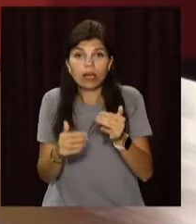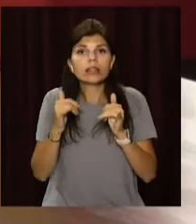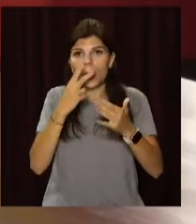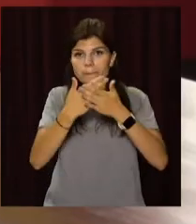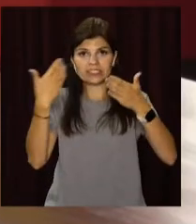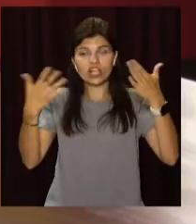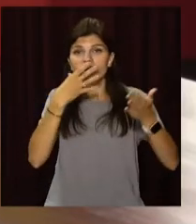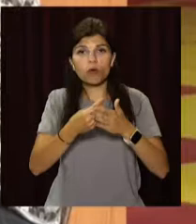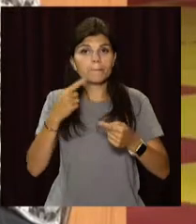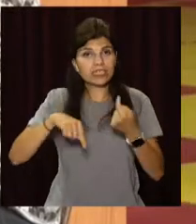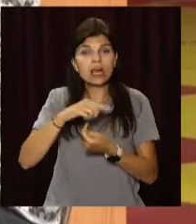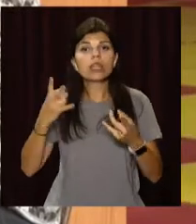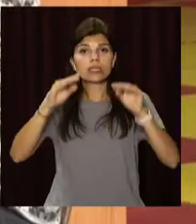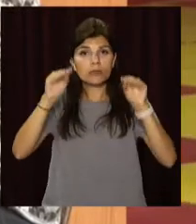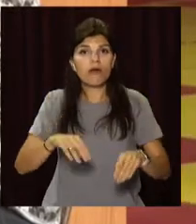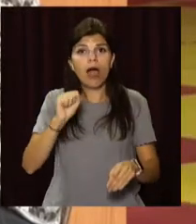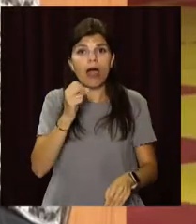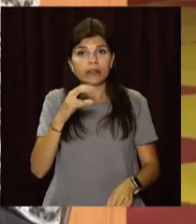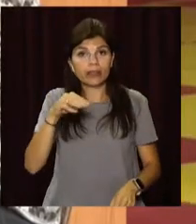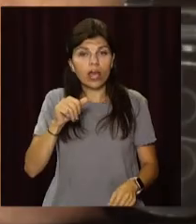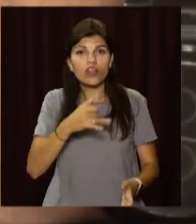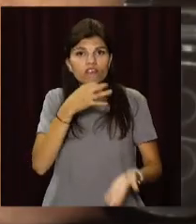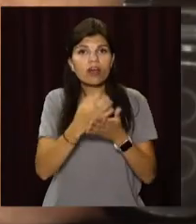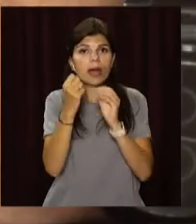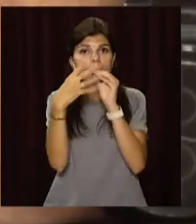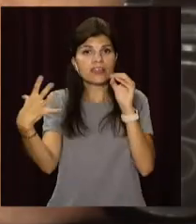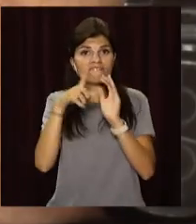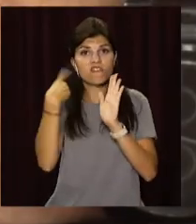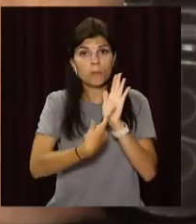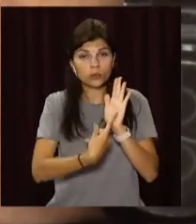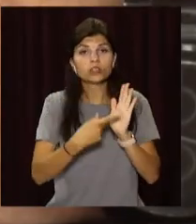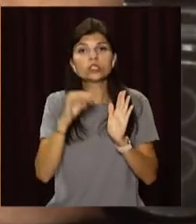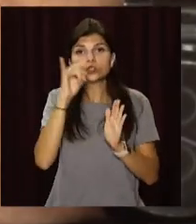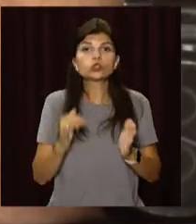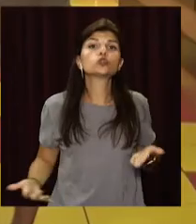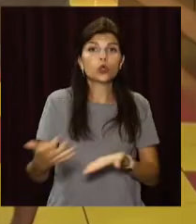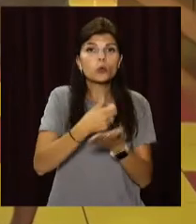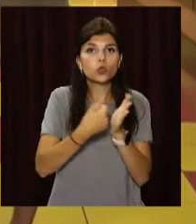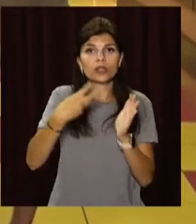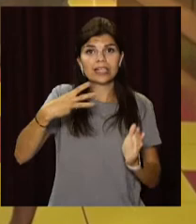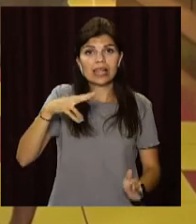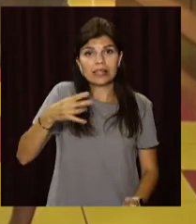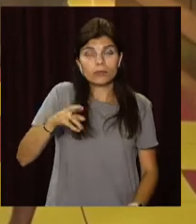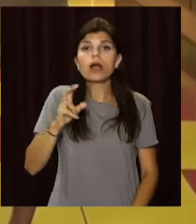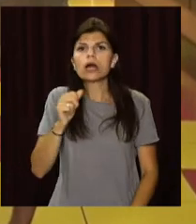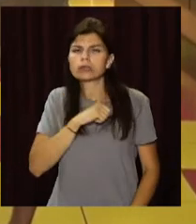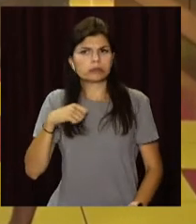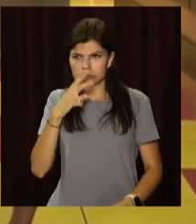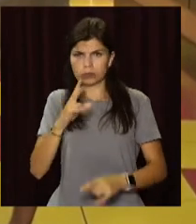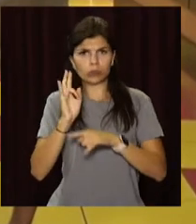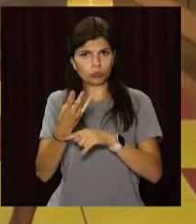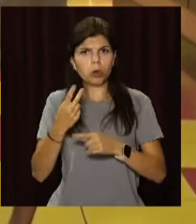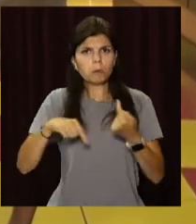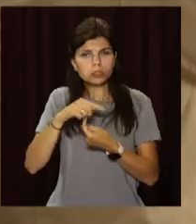презентації власного бізнесу треба заповнити анкету і відповісти на 15 питань. Історії збиратимуть до 30 липня. Найкреативніших